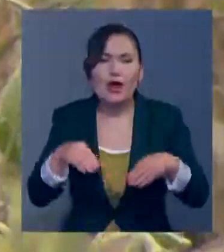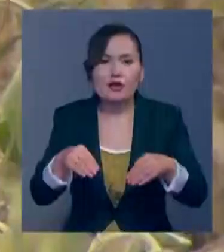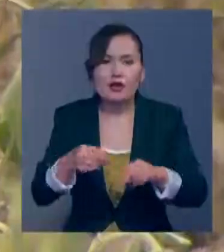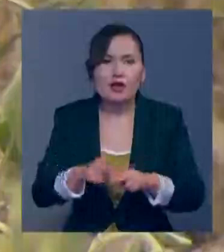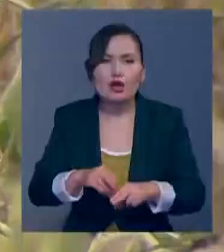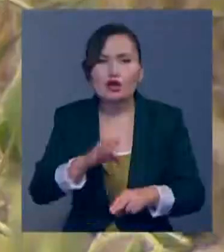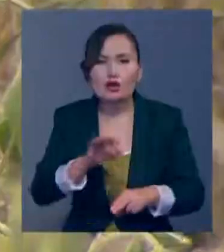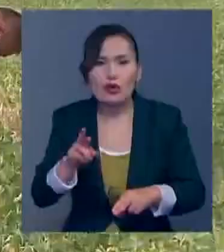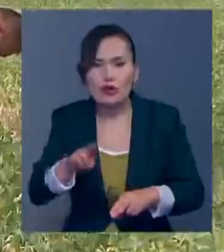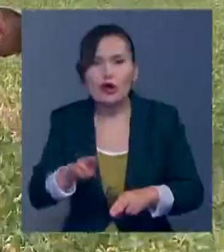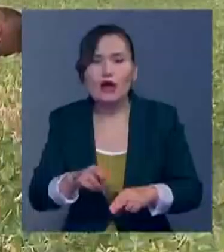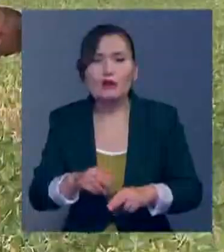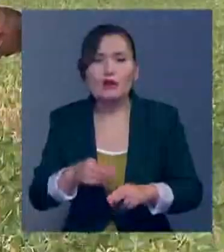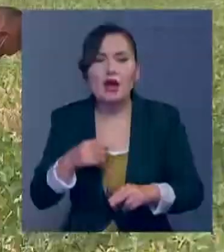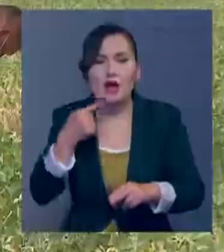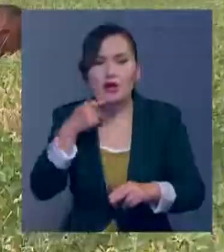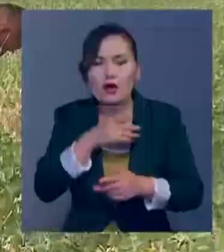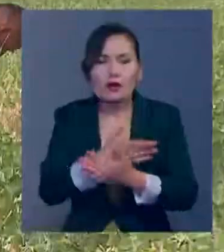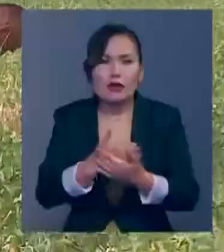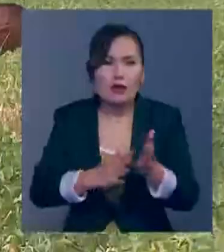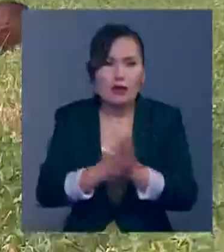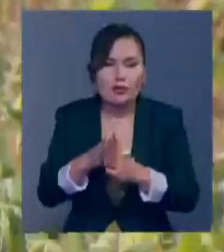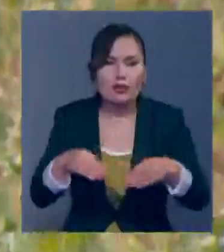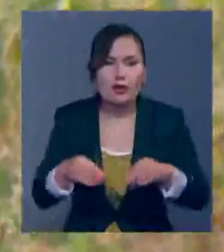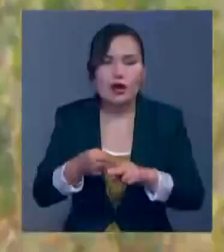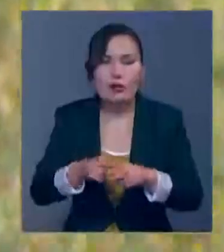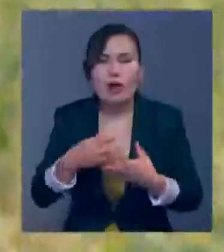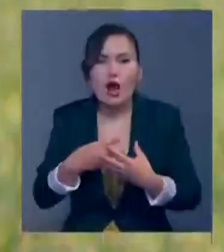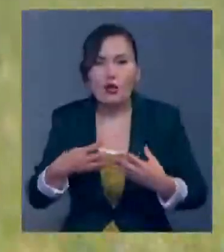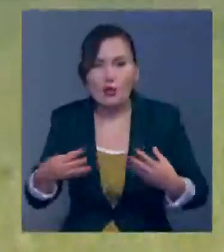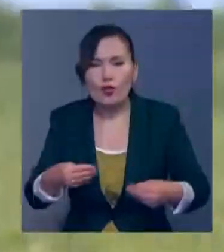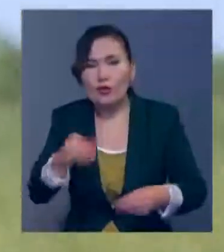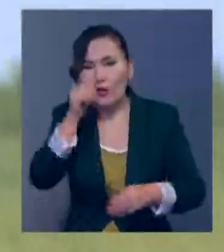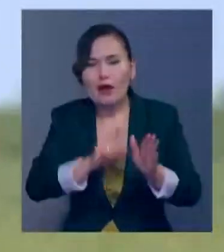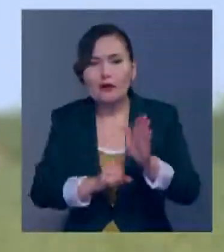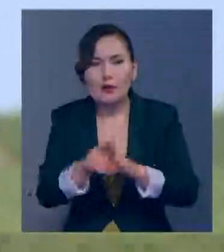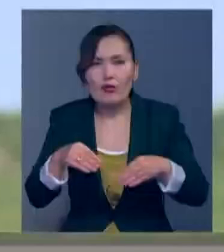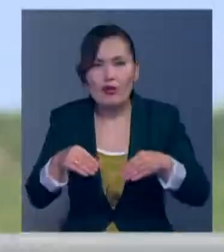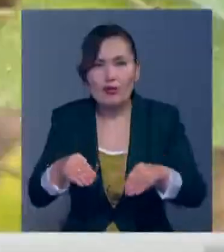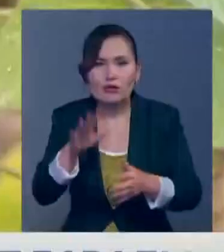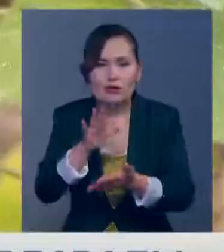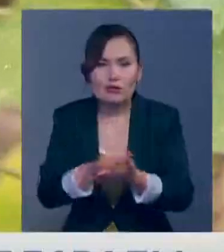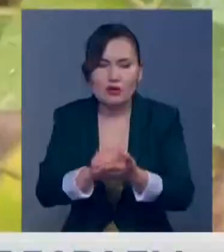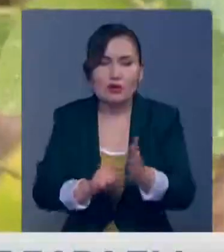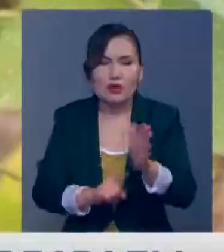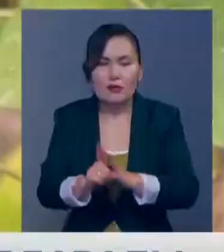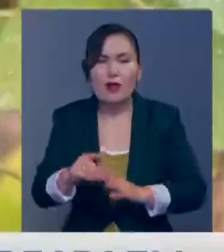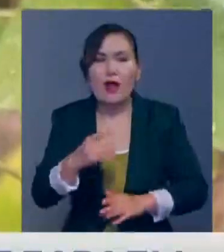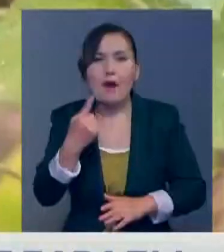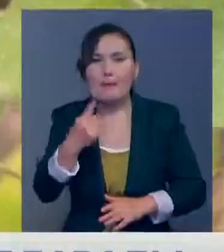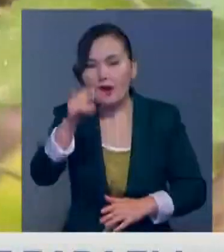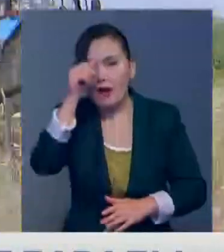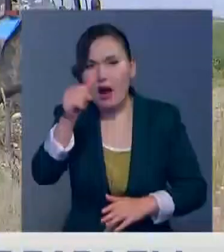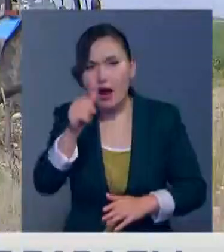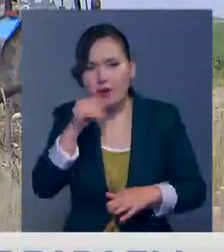соя, жүгері, бидай және жоңышқа егеді. Ерте көктемнен тірнектеген халықтың енді еңбектері еш кеткелі тұр. Бір ай бойы су көрмеген